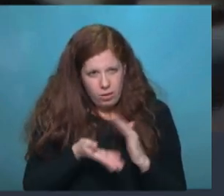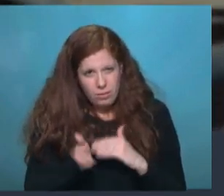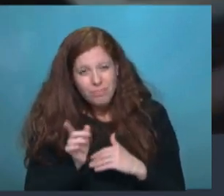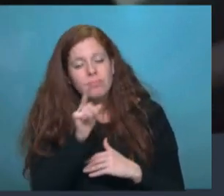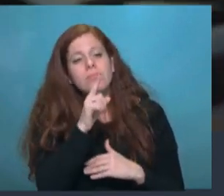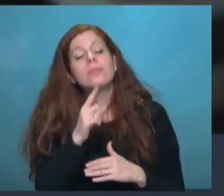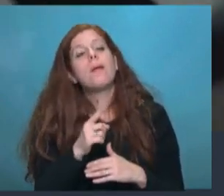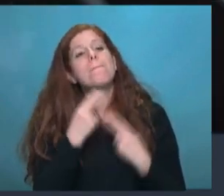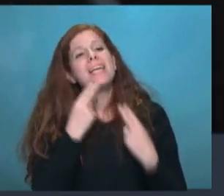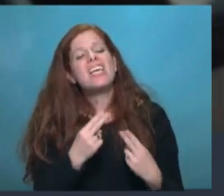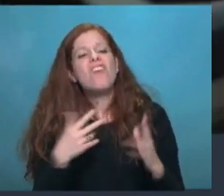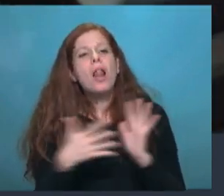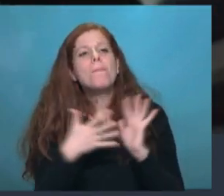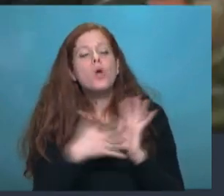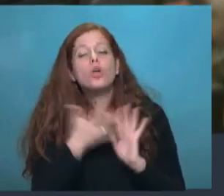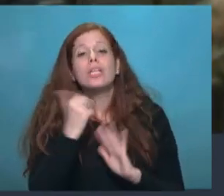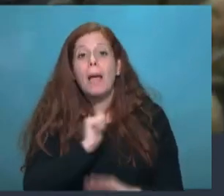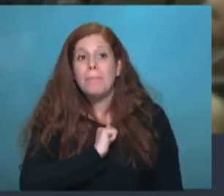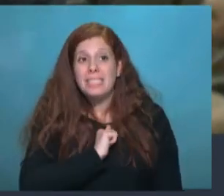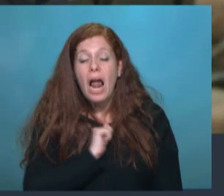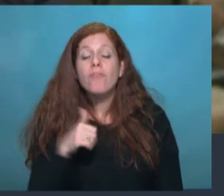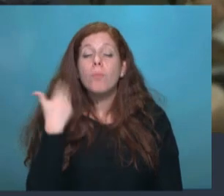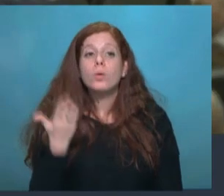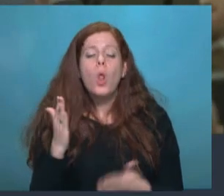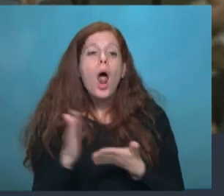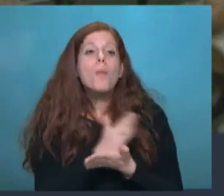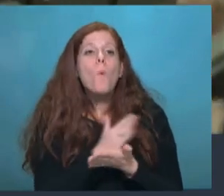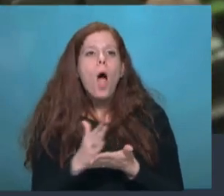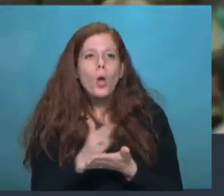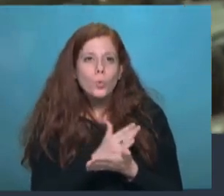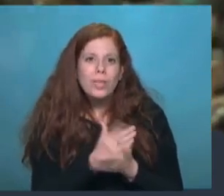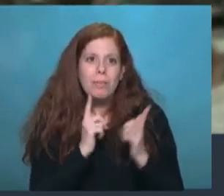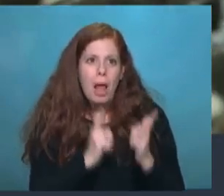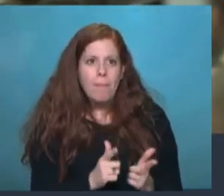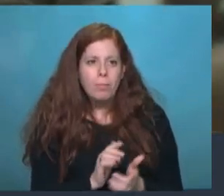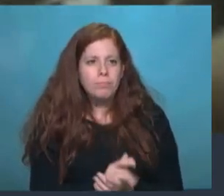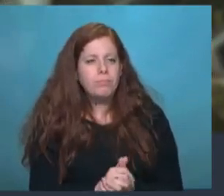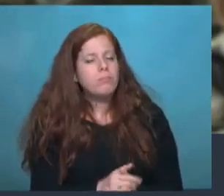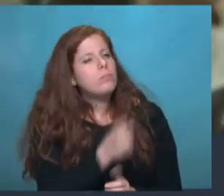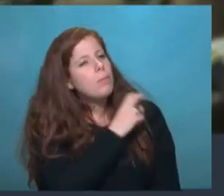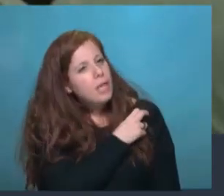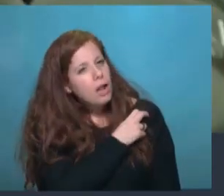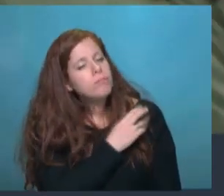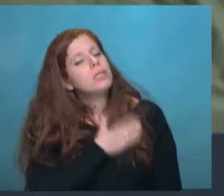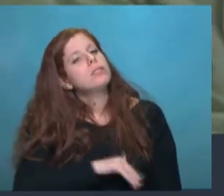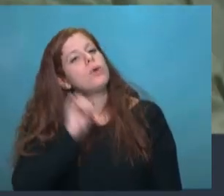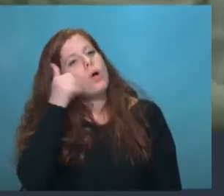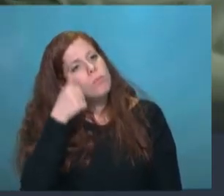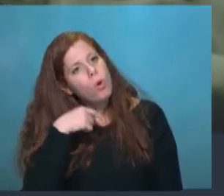על ביקורת שנשמעה בצה"ל ומחוצה לו על מוכנות צבא היבשה למלחמה. הרמטכ"ל, רציתי ראשית להגיד לך